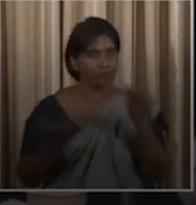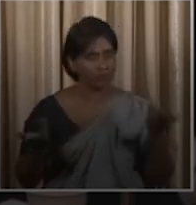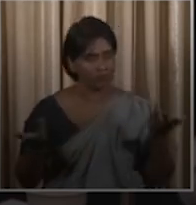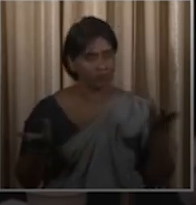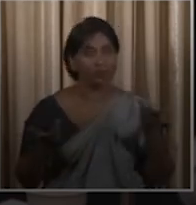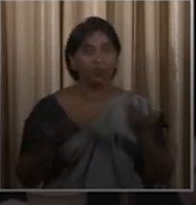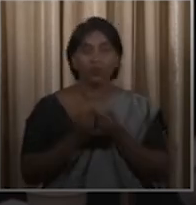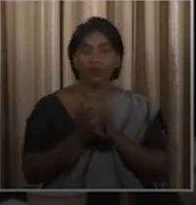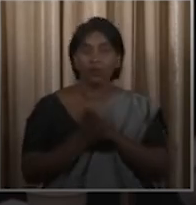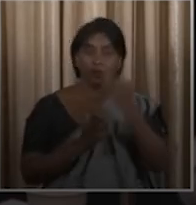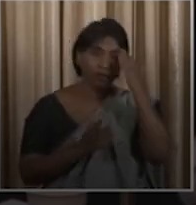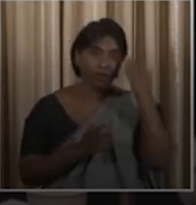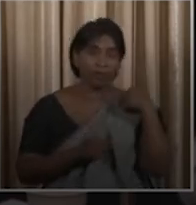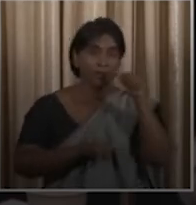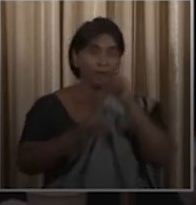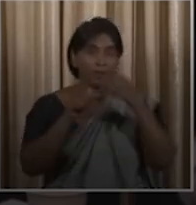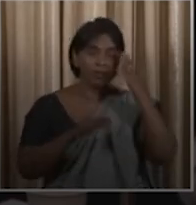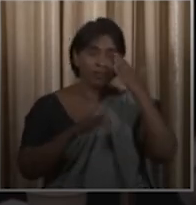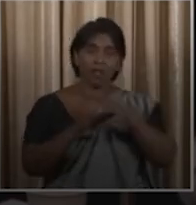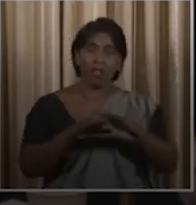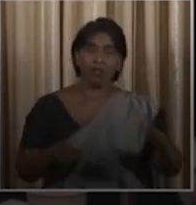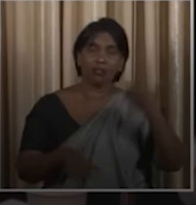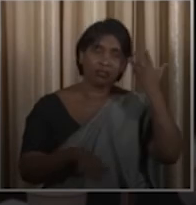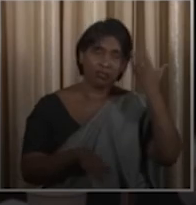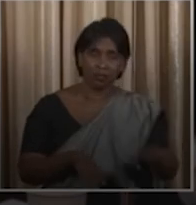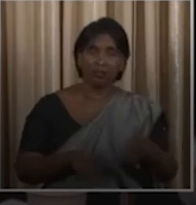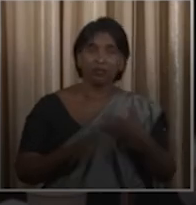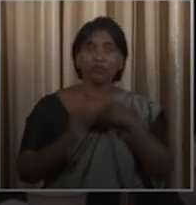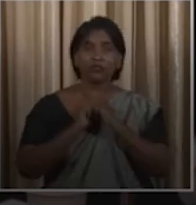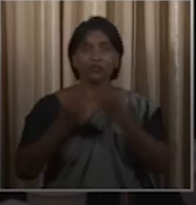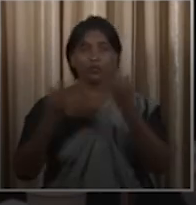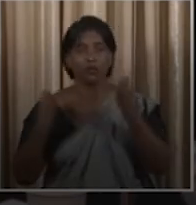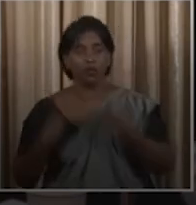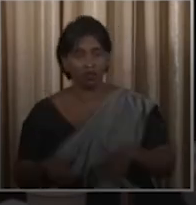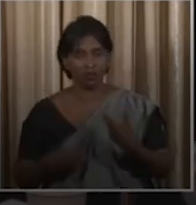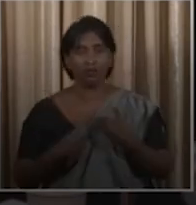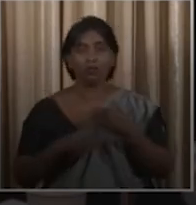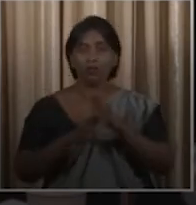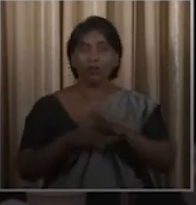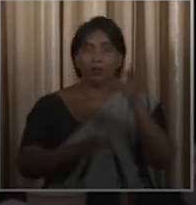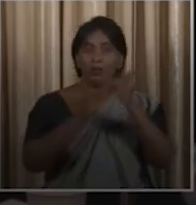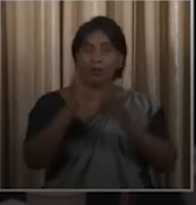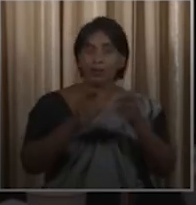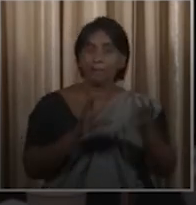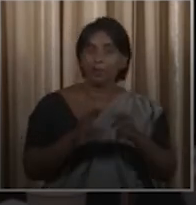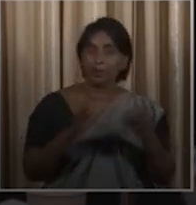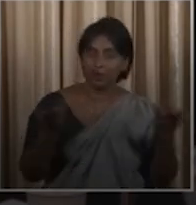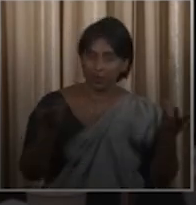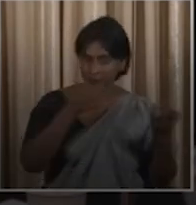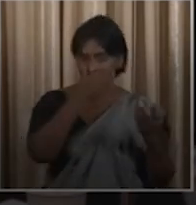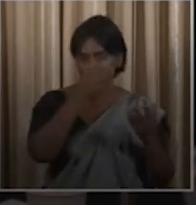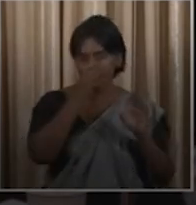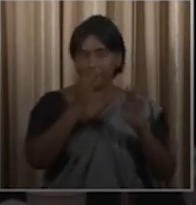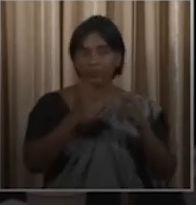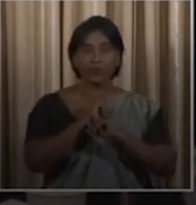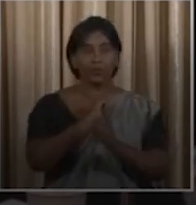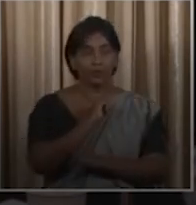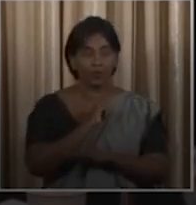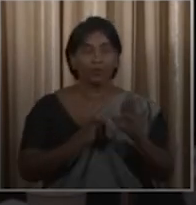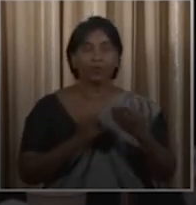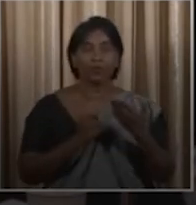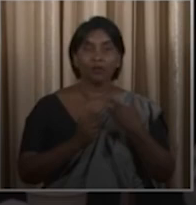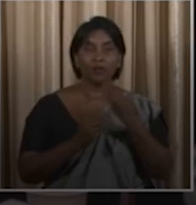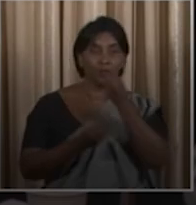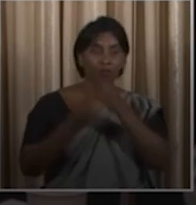ඇඳ මෙයදනවා තමන්ගේ රස්සාවම අහිමිලා තිනවා දරුවට කිරිපිටි පැකට් එකක් අරන් දෙන්න බෑ ගැබිනි අම්මට තමන්ට හරියා මං ආහාර වේලක් ලබා දෙන විදියක්